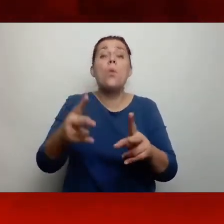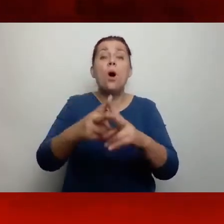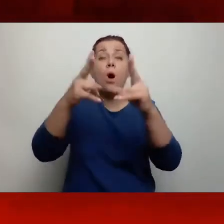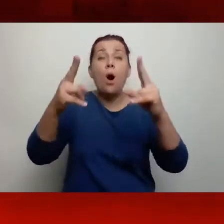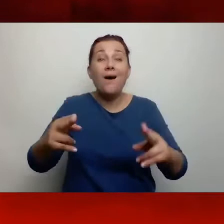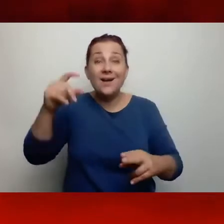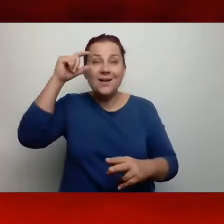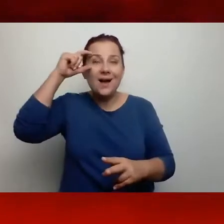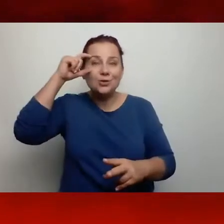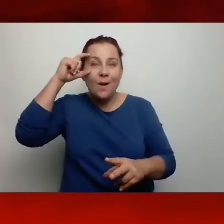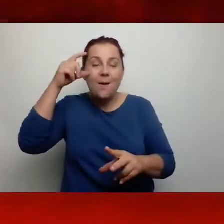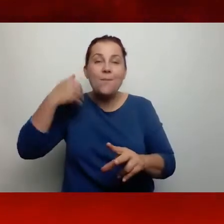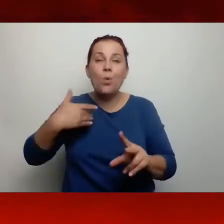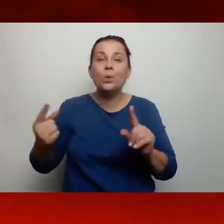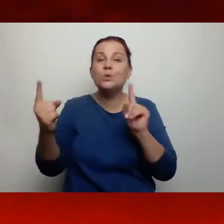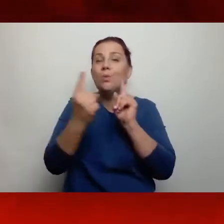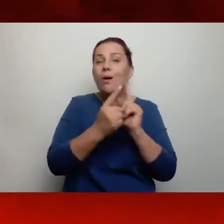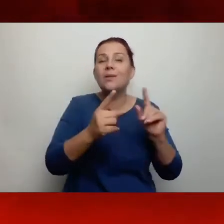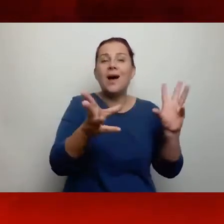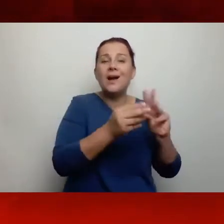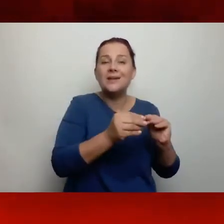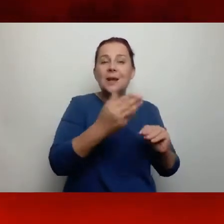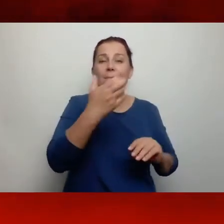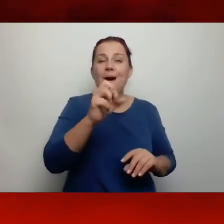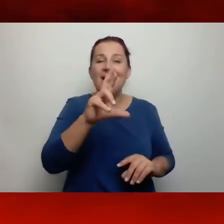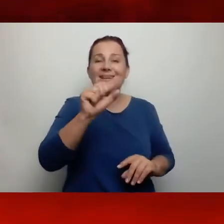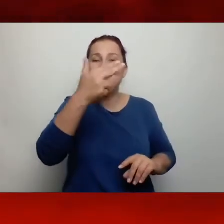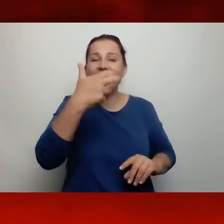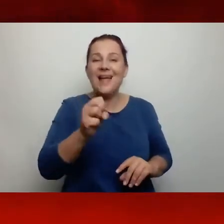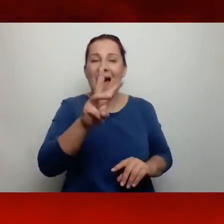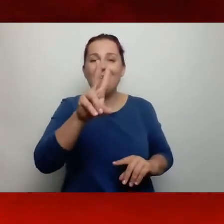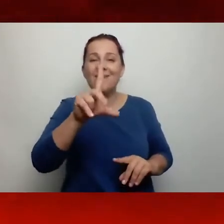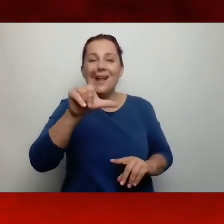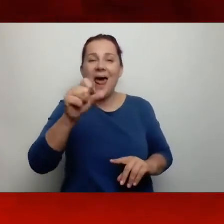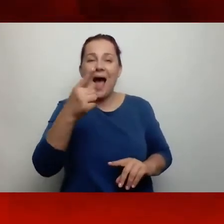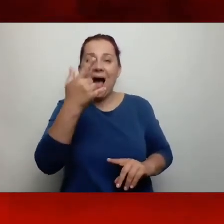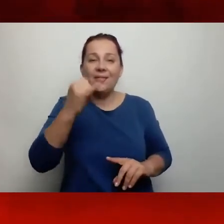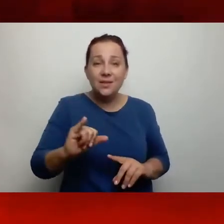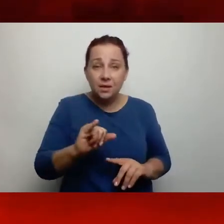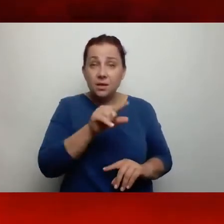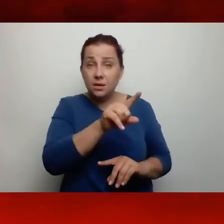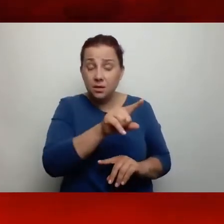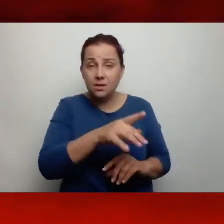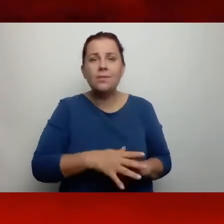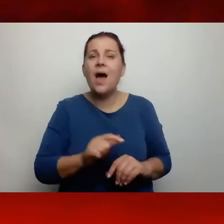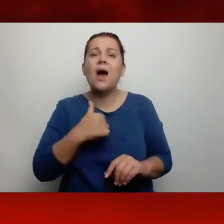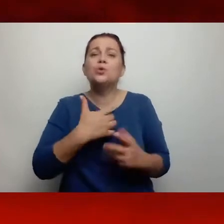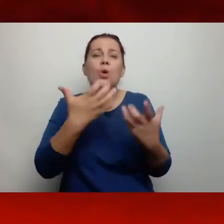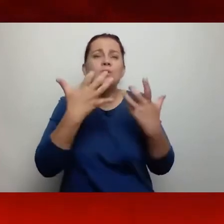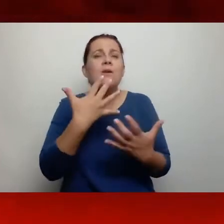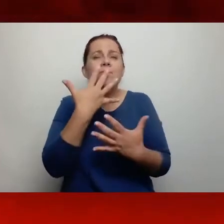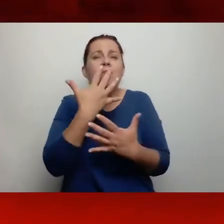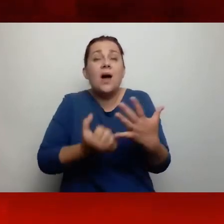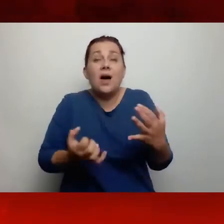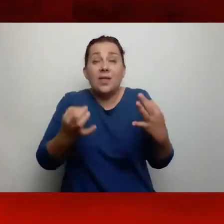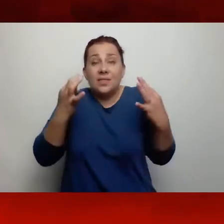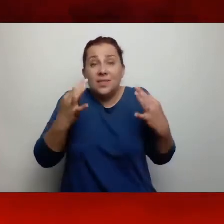Jacek Kaczmarski spotkał się z Mariną Vladi. Natomiast to, co chciałem wykorzystać,